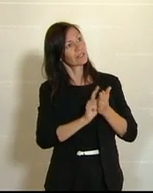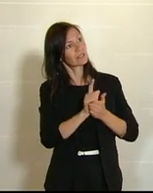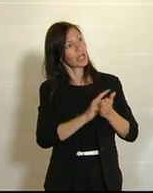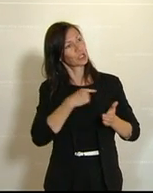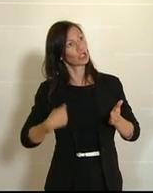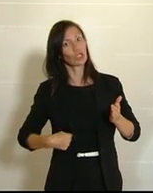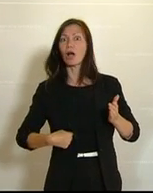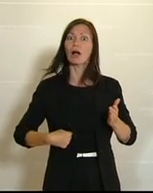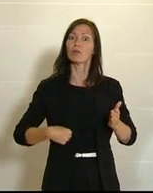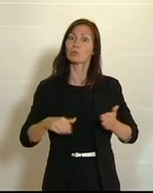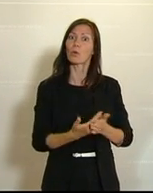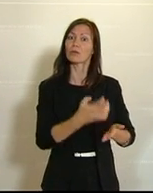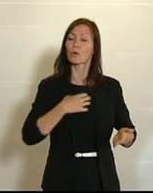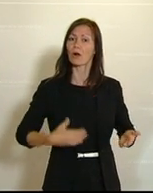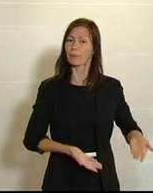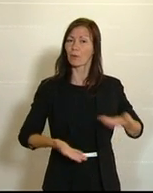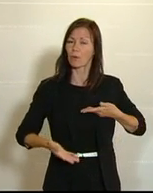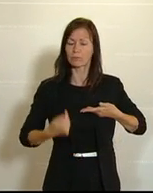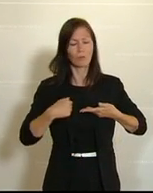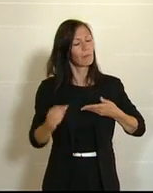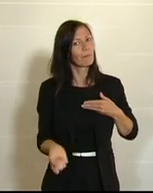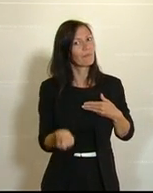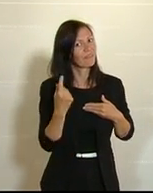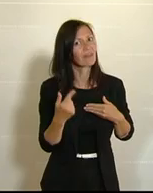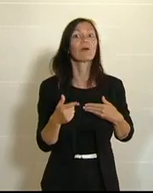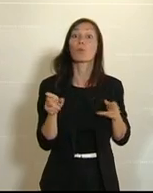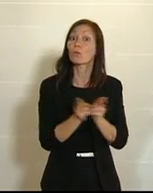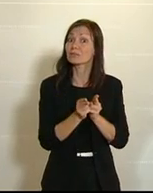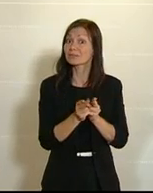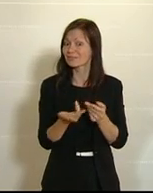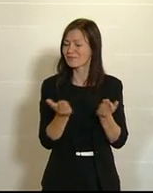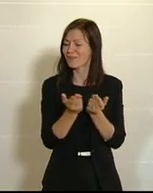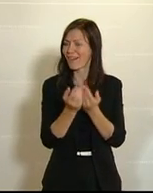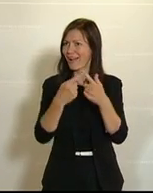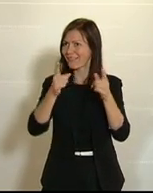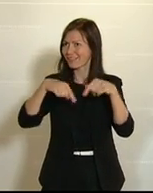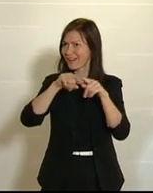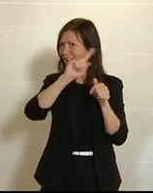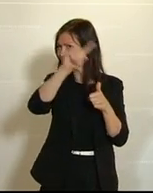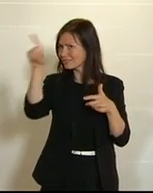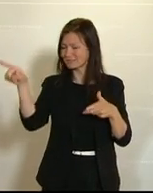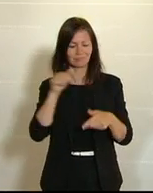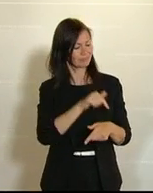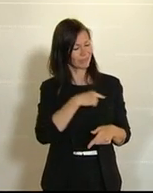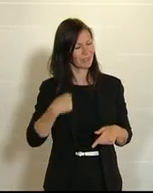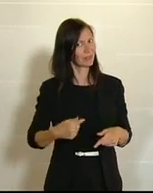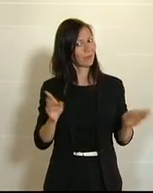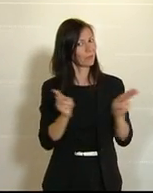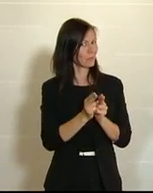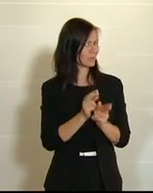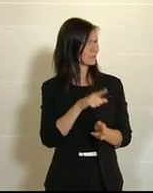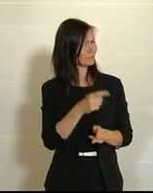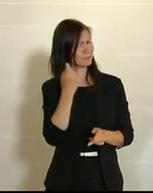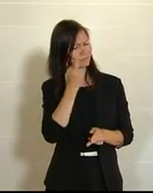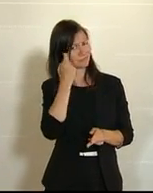kurz und im Vergleich zu anderen Ländern noch deutlich kürzer. Die Herkunft tausender Spenderorgane